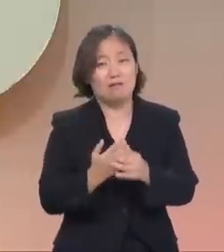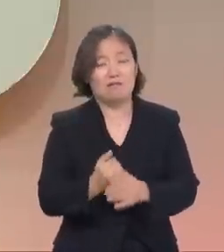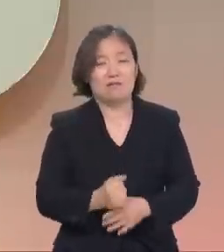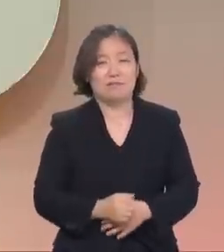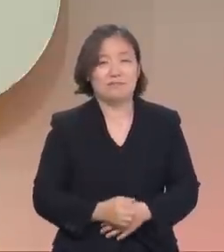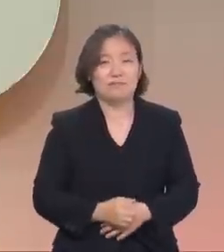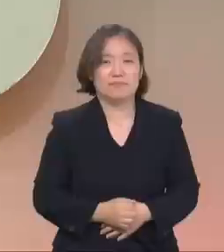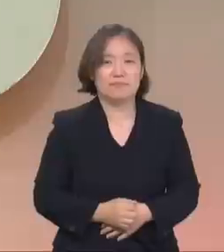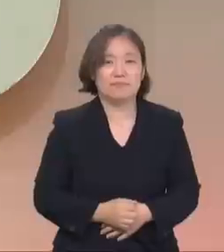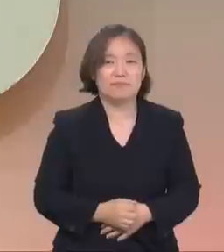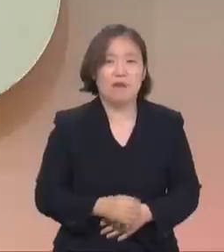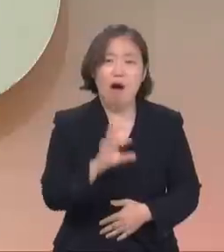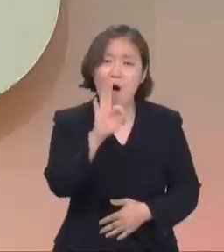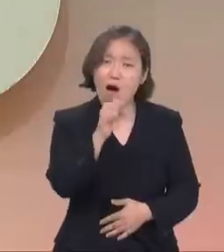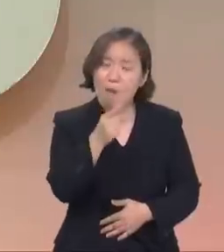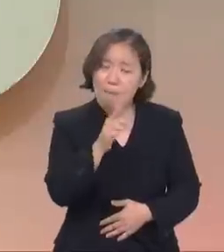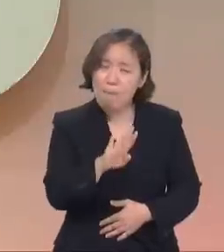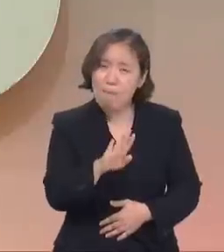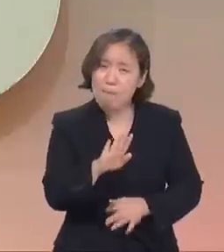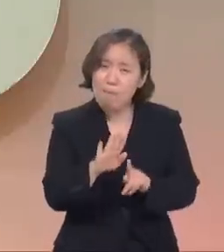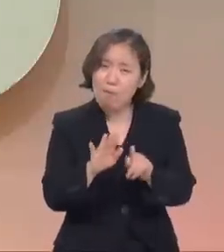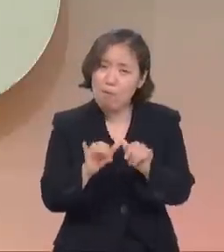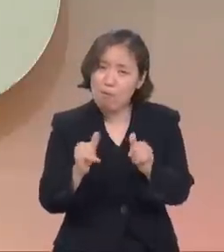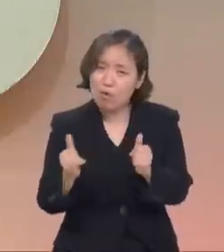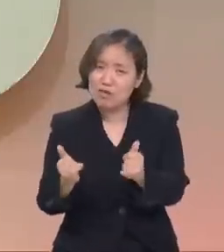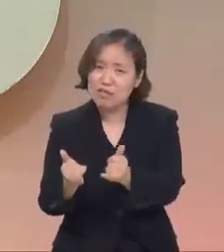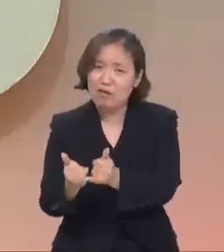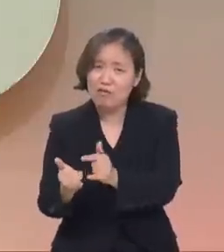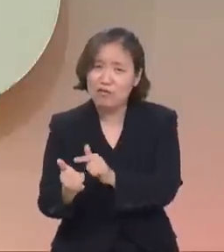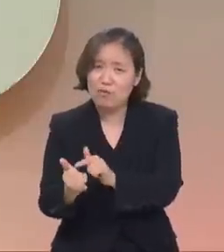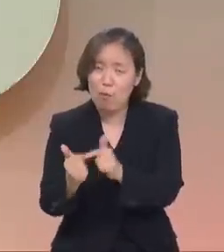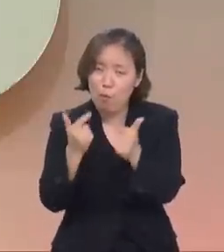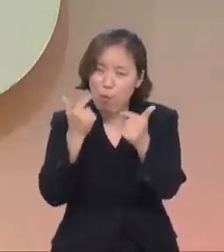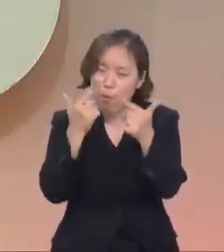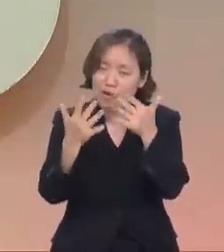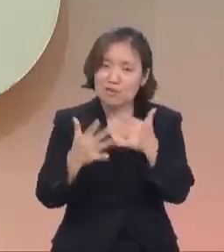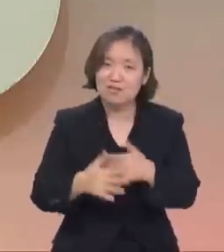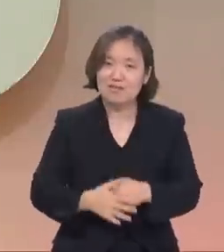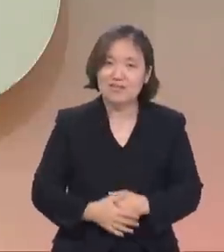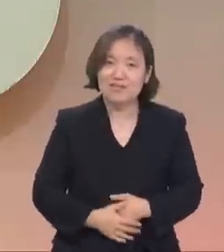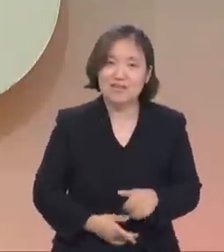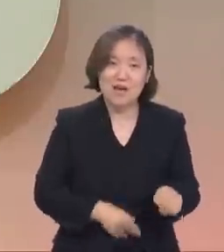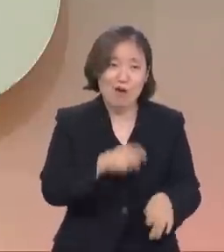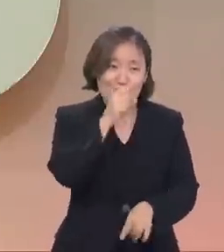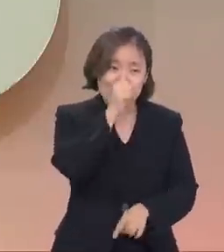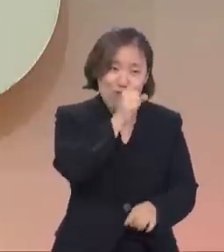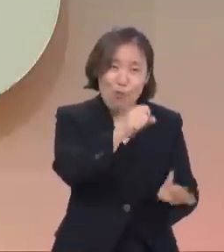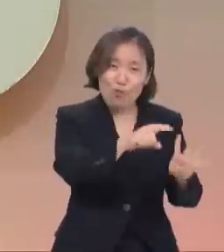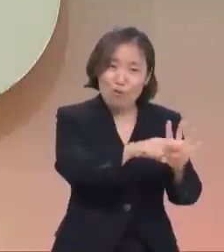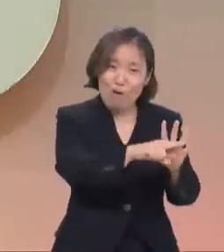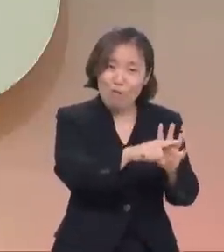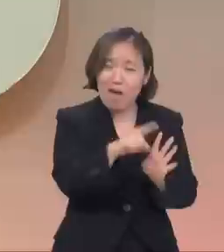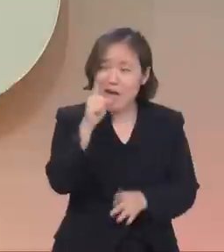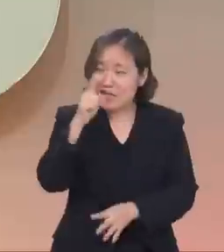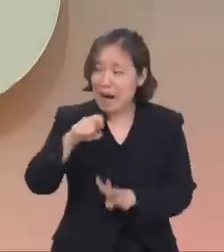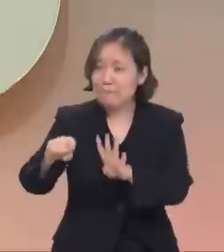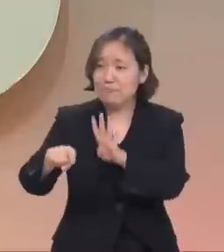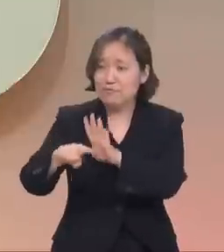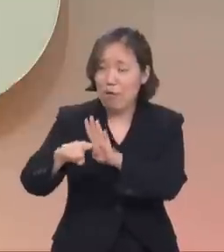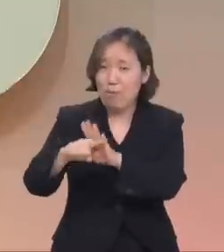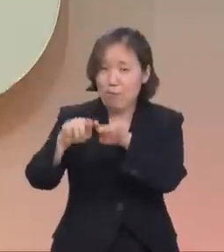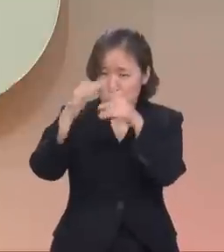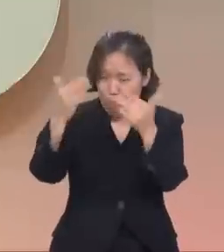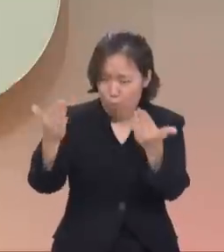이 어업의 인연법은 너무 정확해서 좋은 업도 나쁜 업도 내가 받을 수밖에